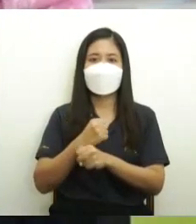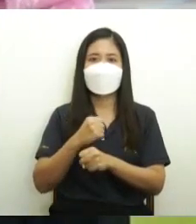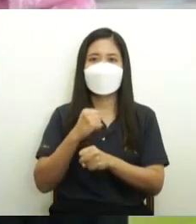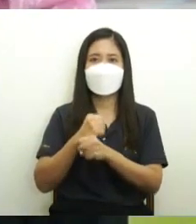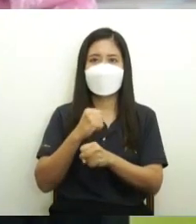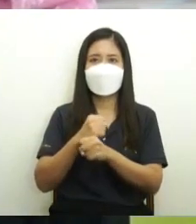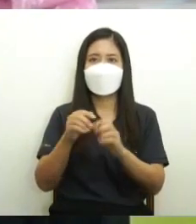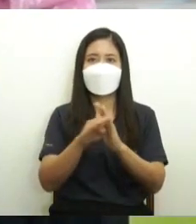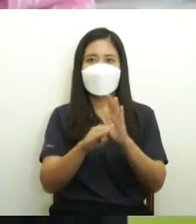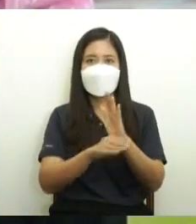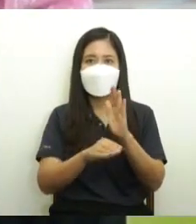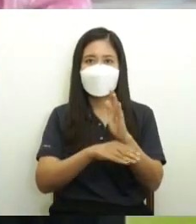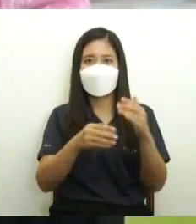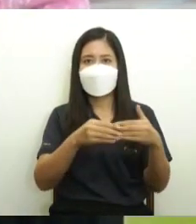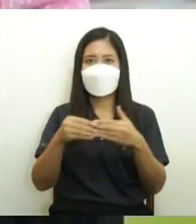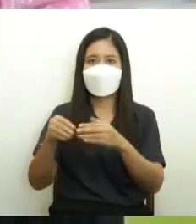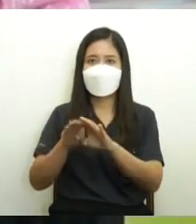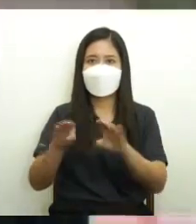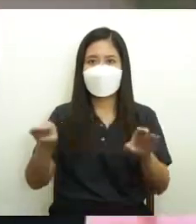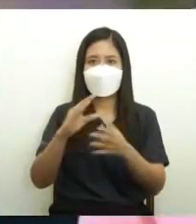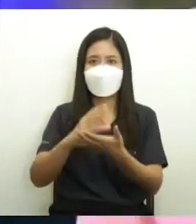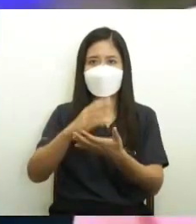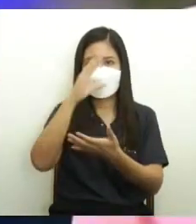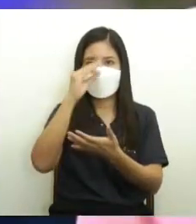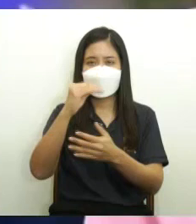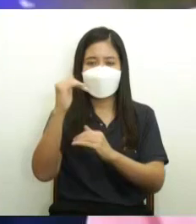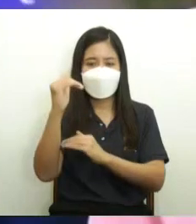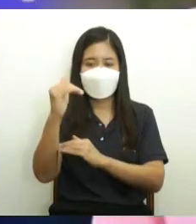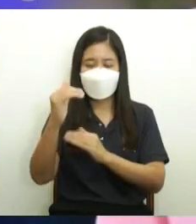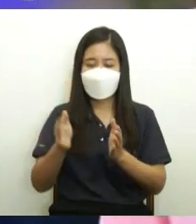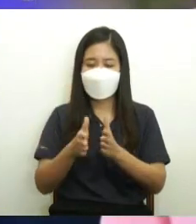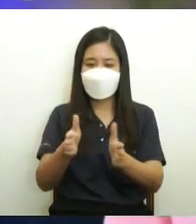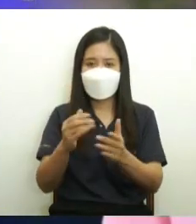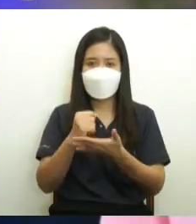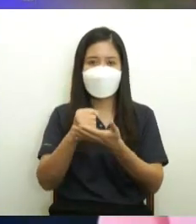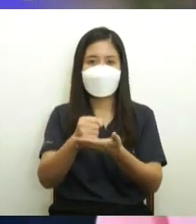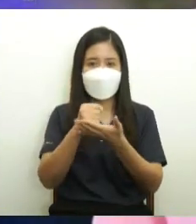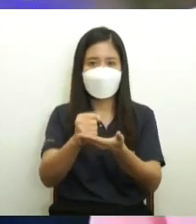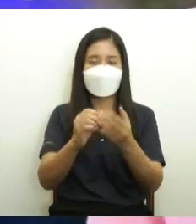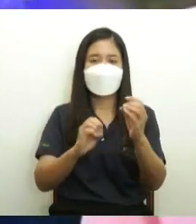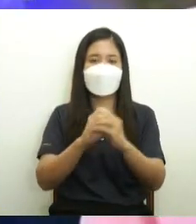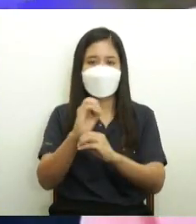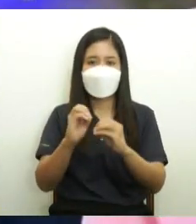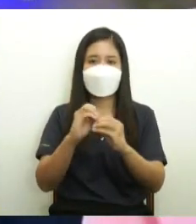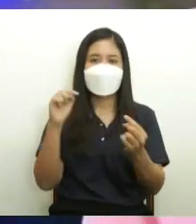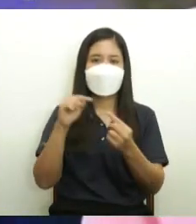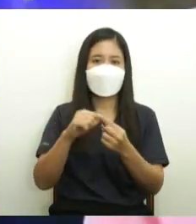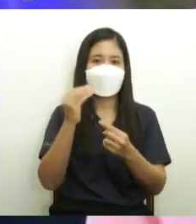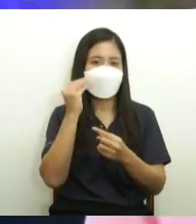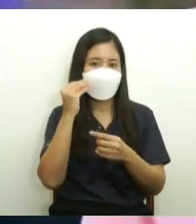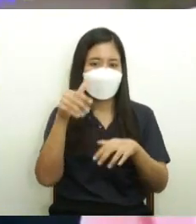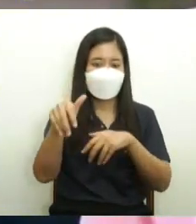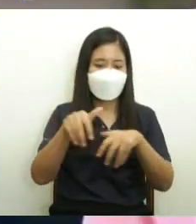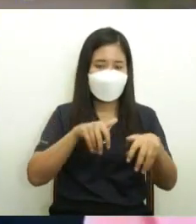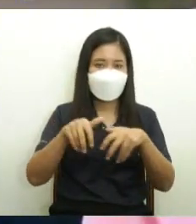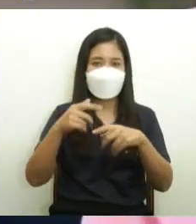ำเนินการตามน้องมาเรียนพร้อมทั้งกำหนดแนวทางในการให้ความช่วยเหลือด้านความปลอดภัยด้านความเป็นอยู่และการเรียนรู้ภ